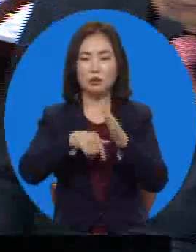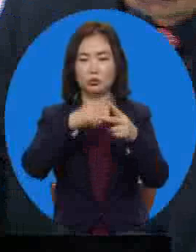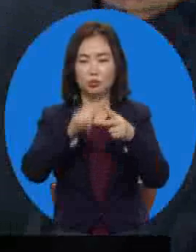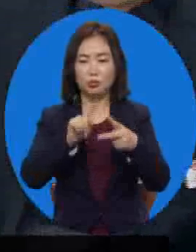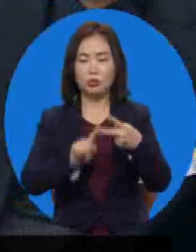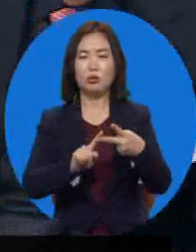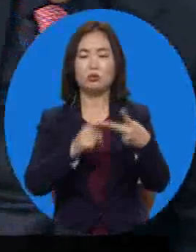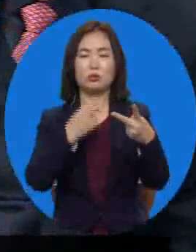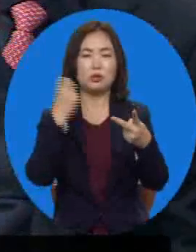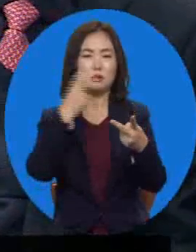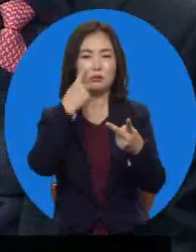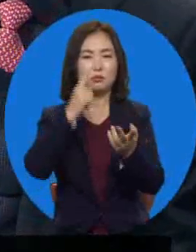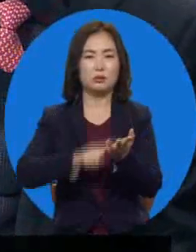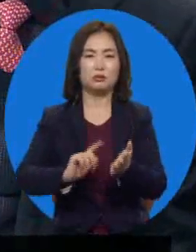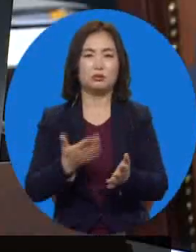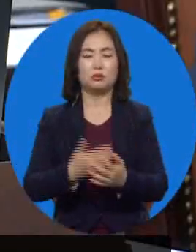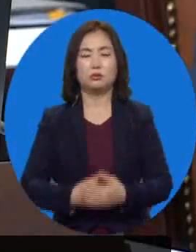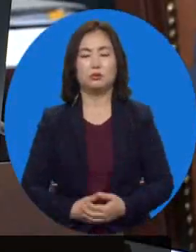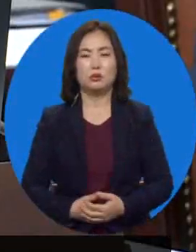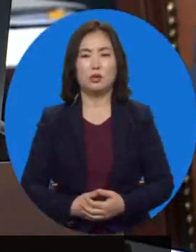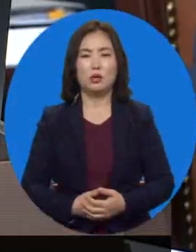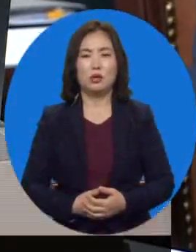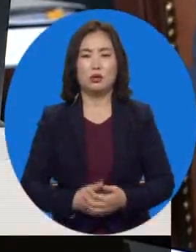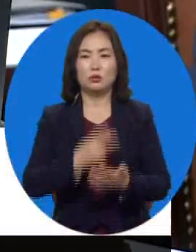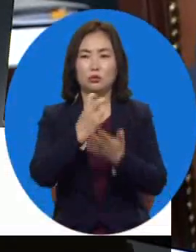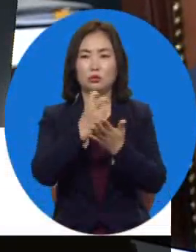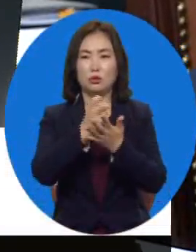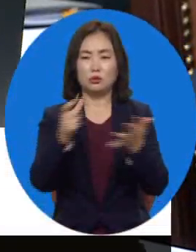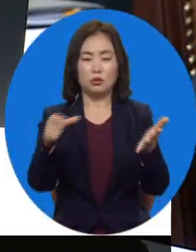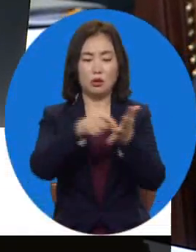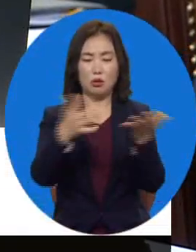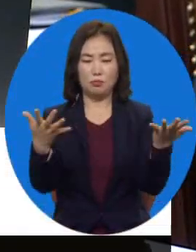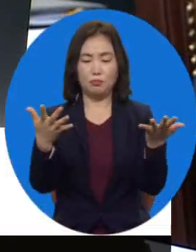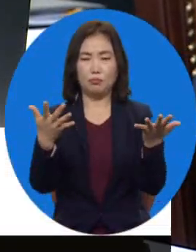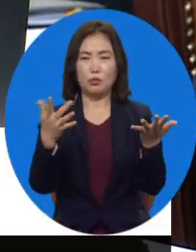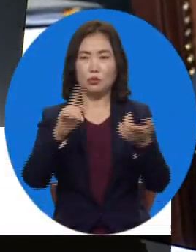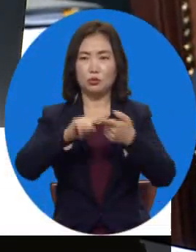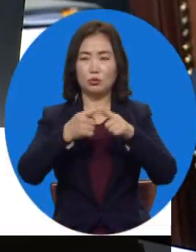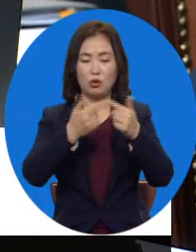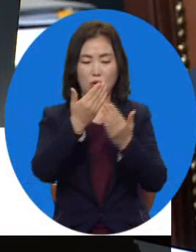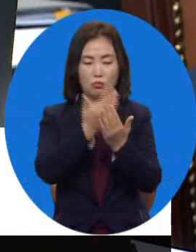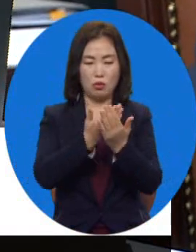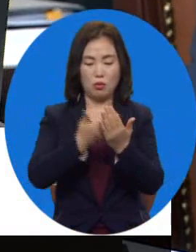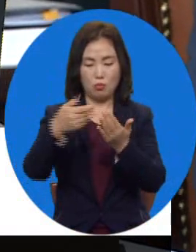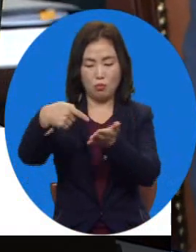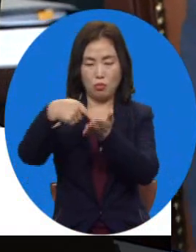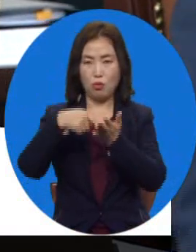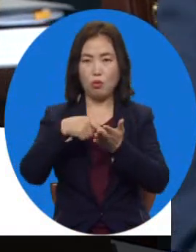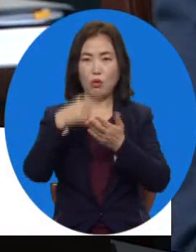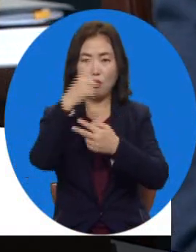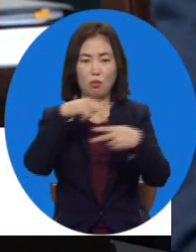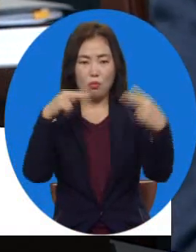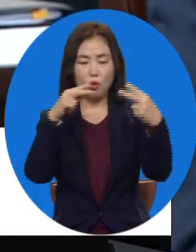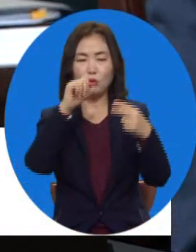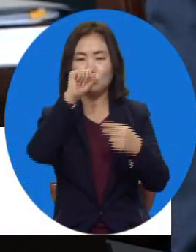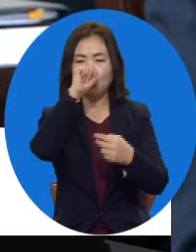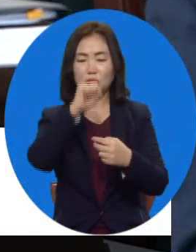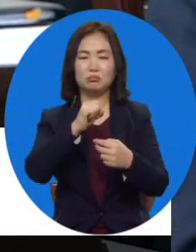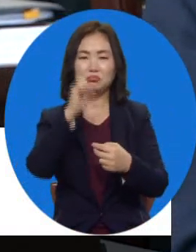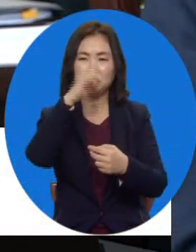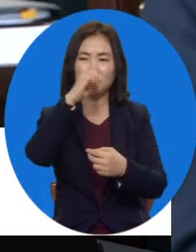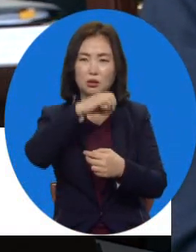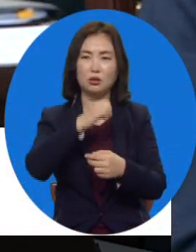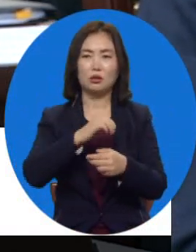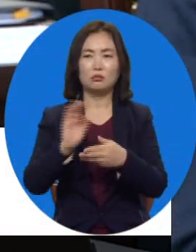다시한번 지적 됐습니다 그 정이 없는 것을 알 수 로 앞면 호수로 종이 조사 해